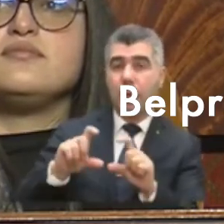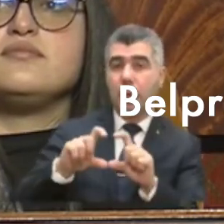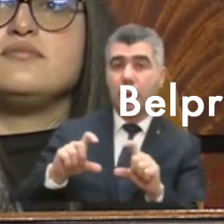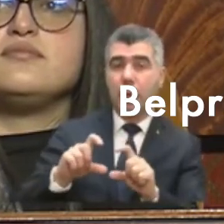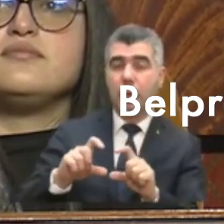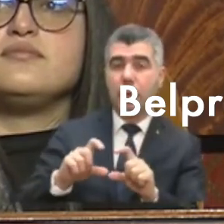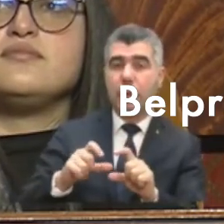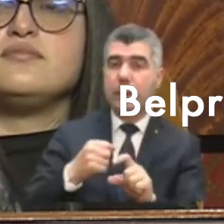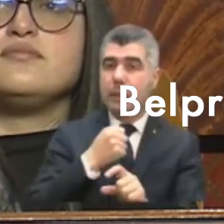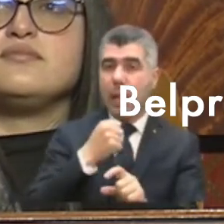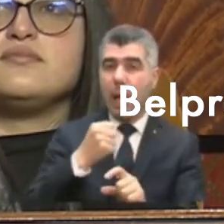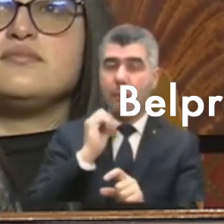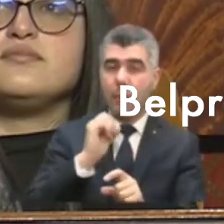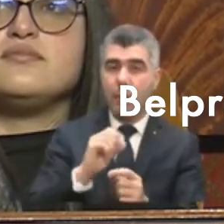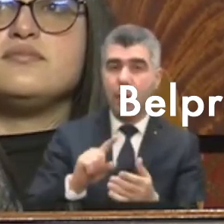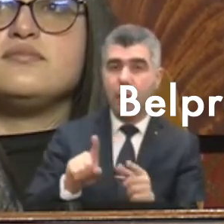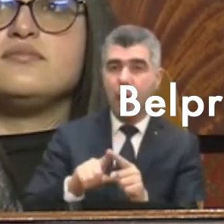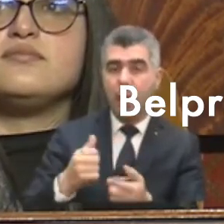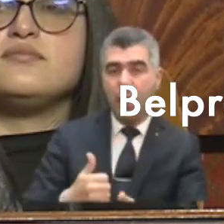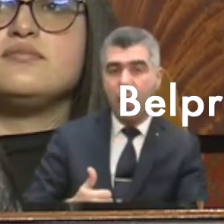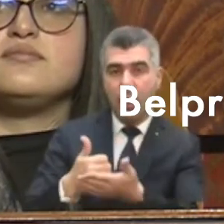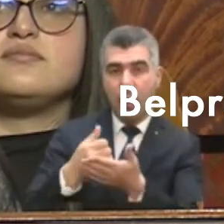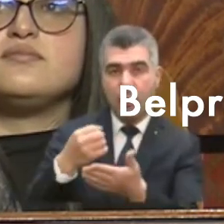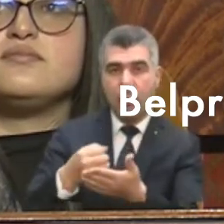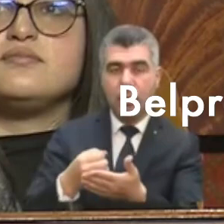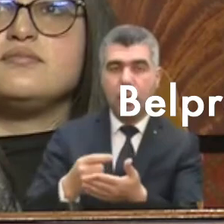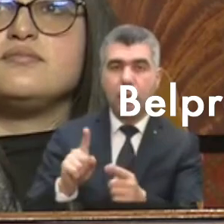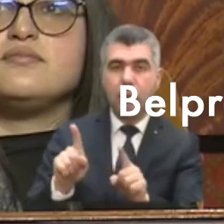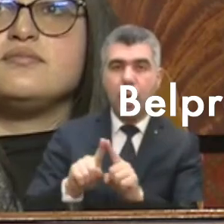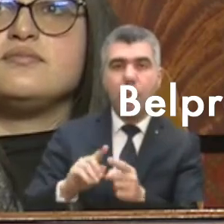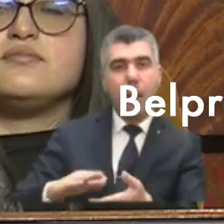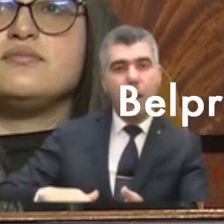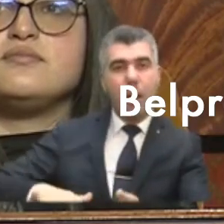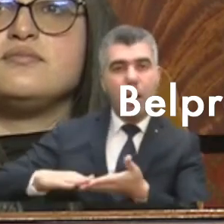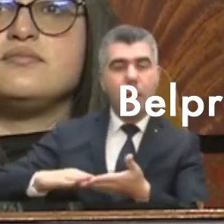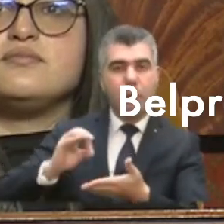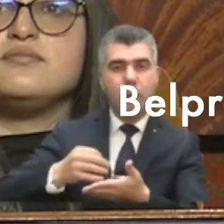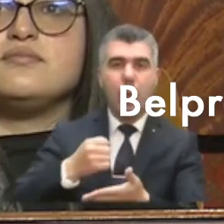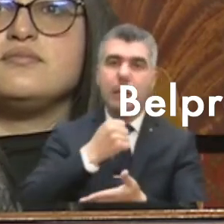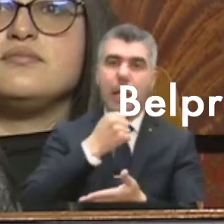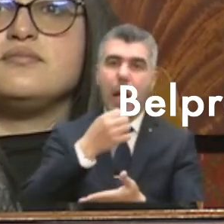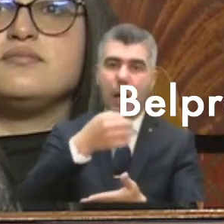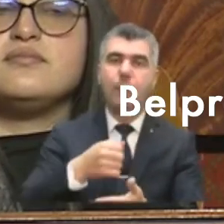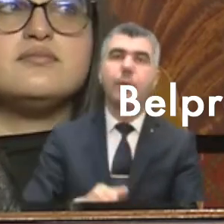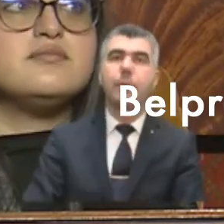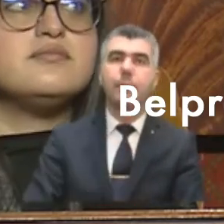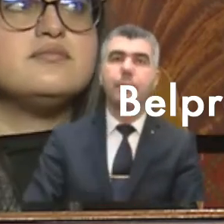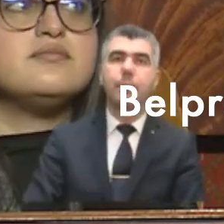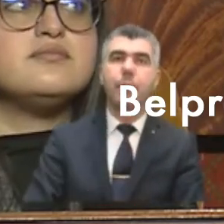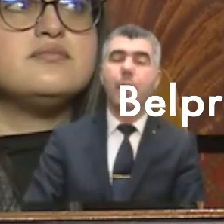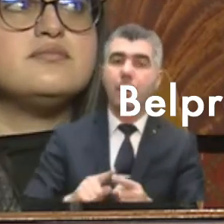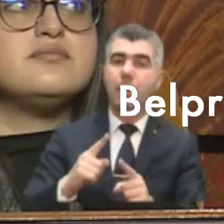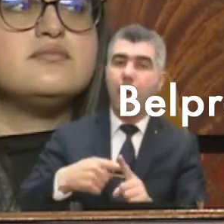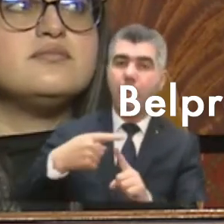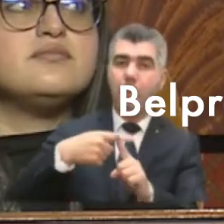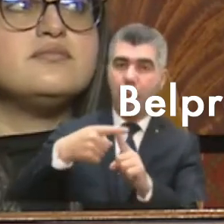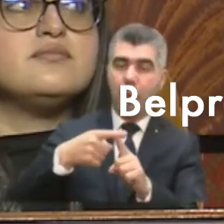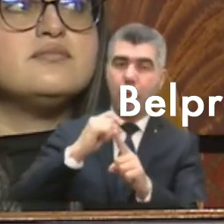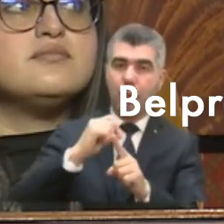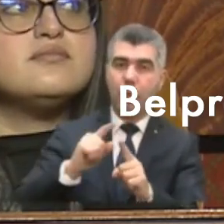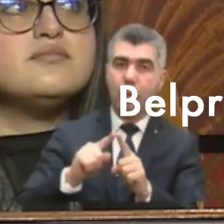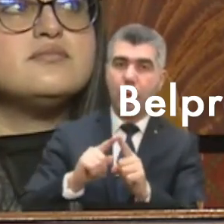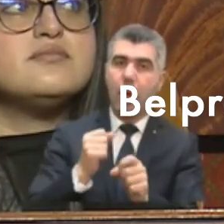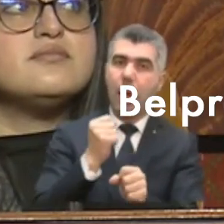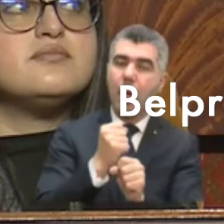المهنة وفق شروط الاستحقاق والمهنية فيها رد الاعتبار لمهنة الصحافة، وكذلك ستساهم في تحسين